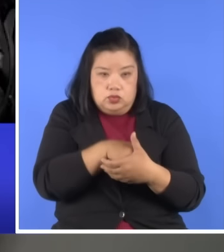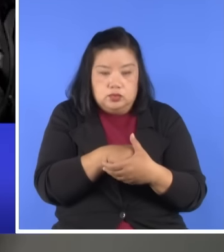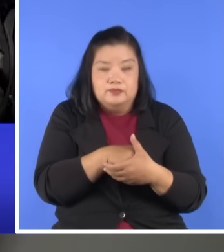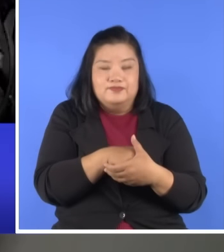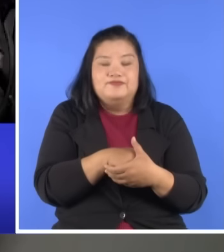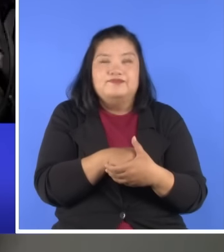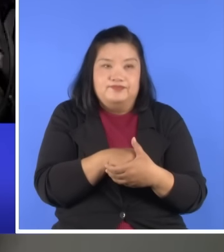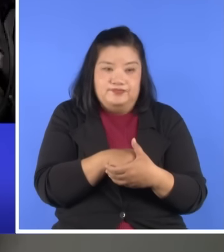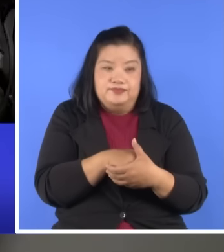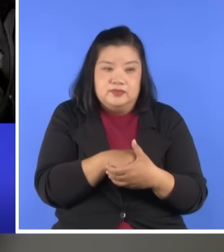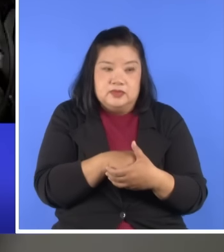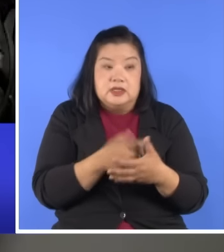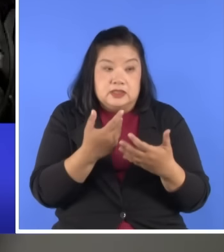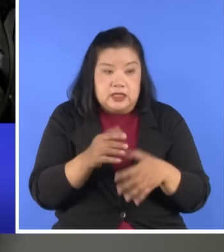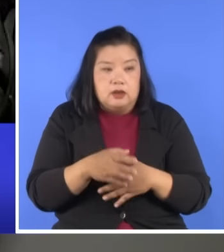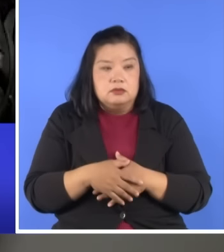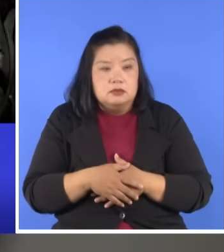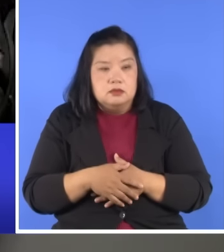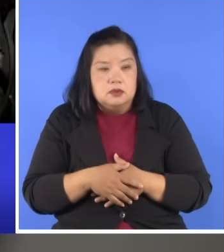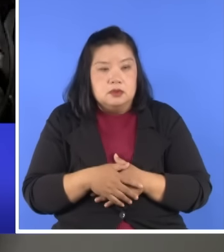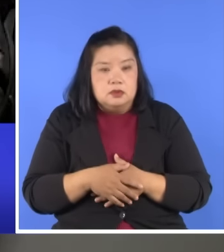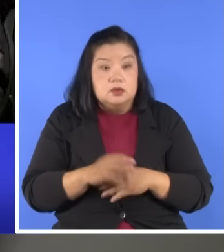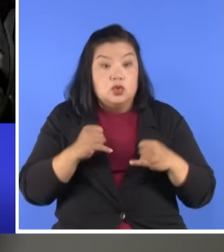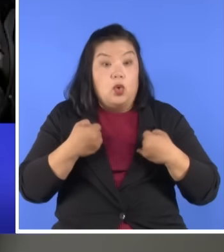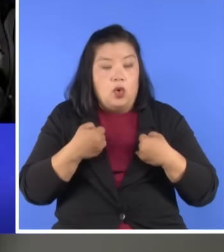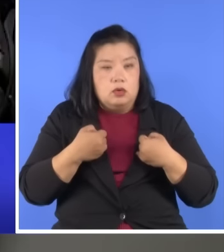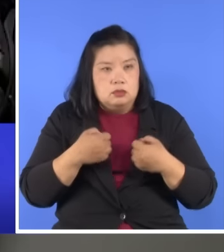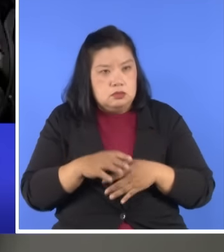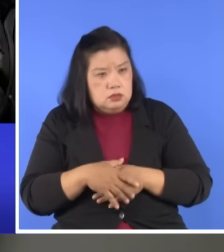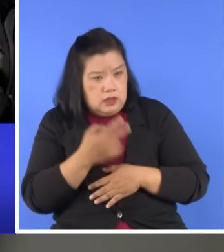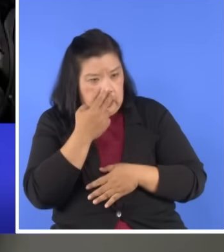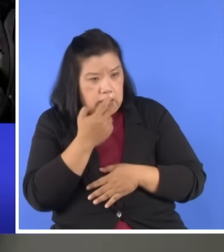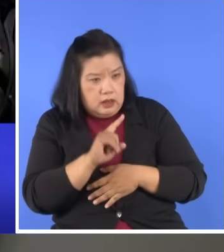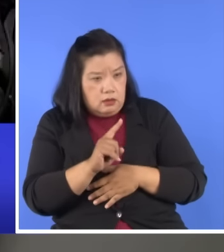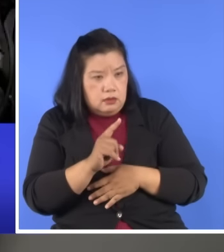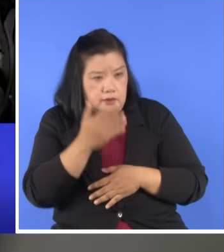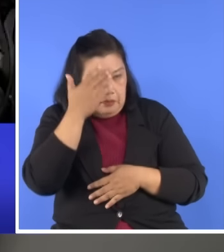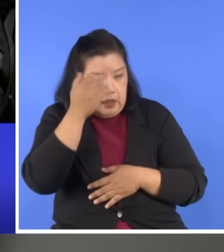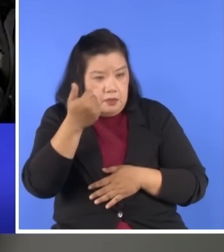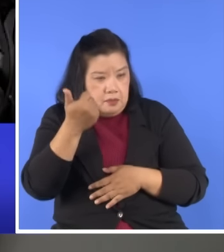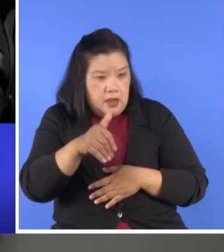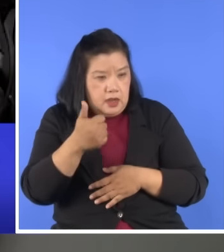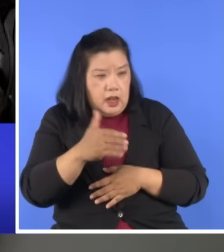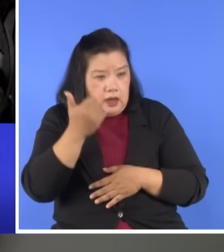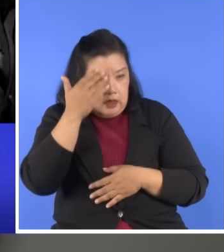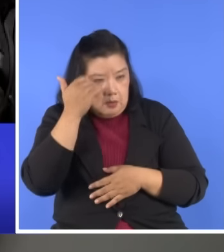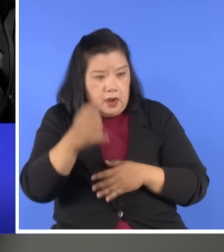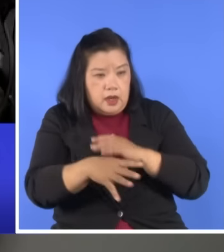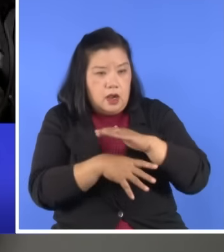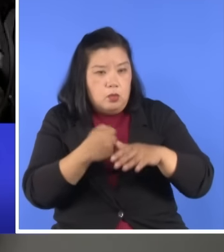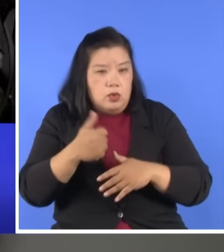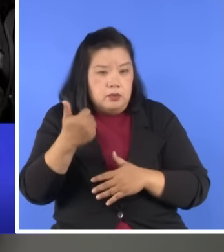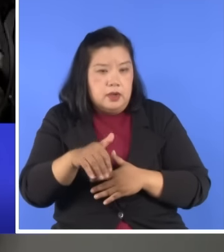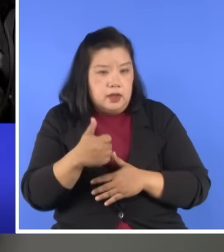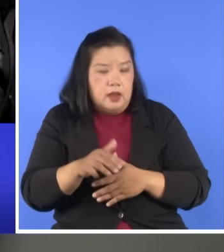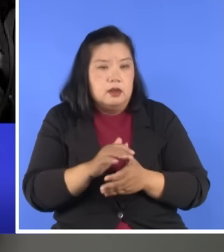บ้านเจ้าของบ้านเห็นแบบนี้แล้วก็ไม่ขำด้วยนะคุณผู้ชมเรู้สึกเฮ้ยมันไม่ได้มาแล้วทำแบบนี้ได้อย่างไรนะ